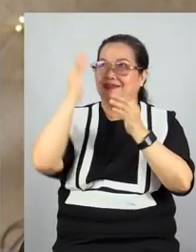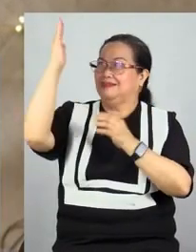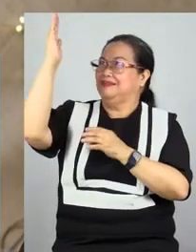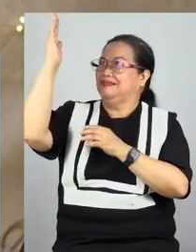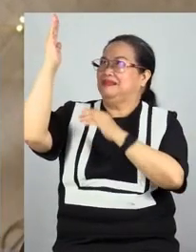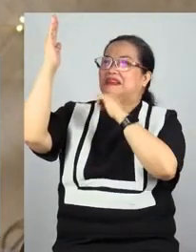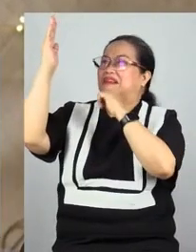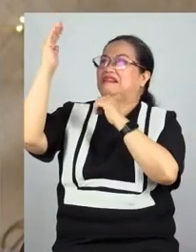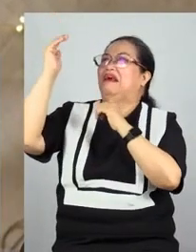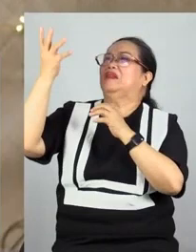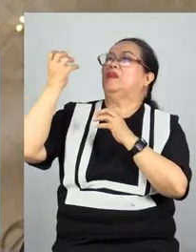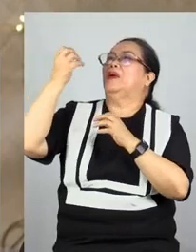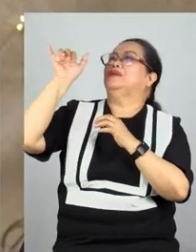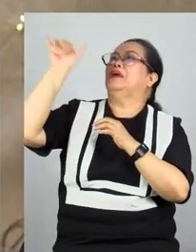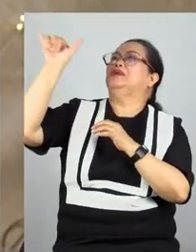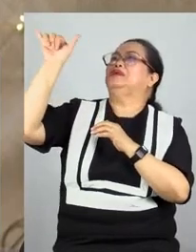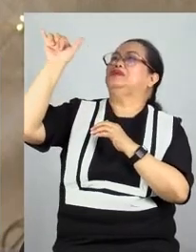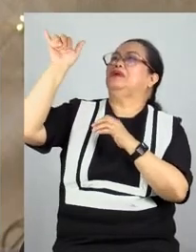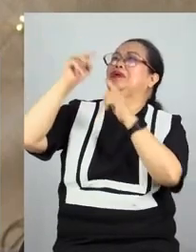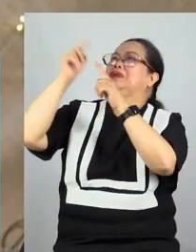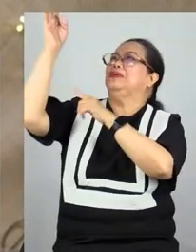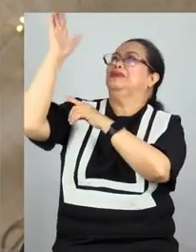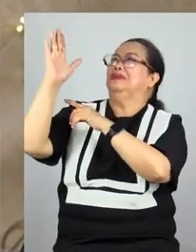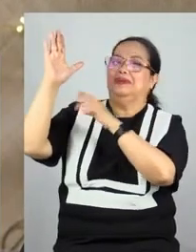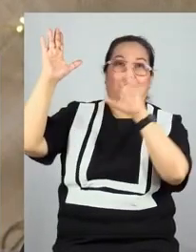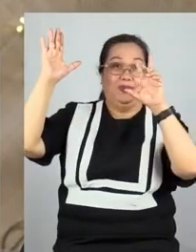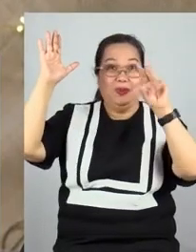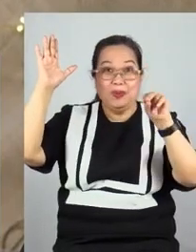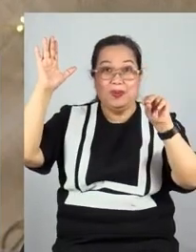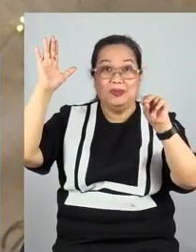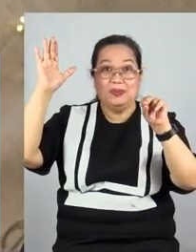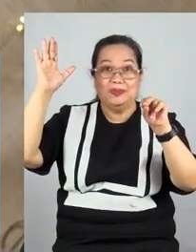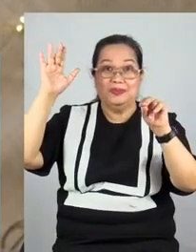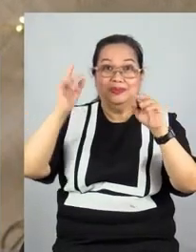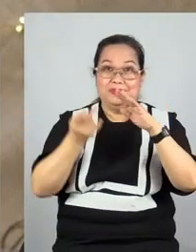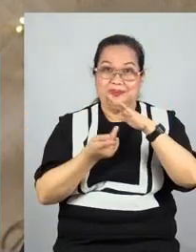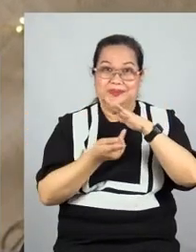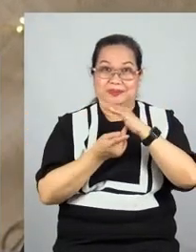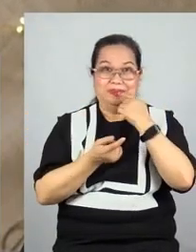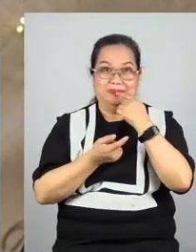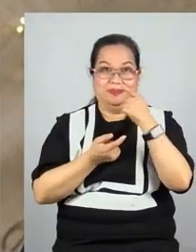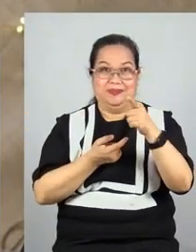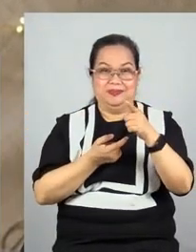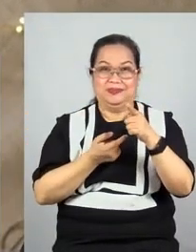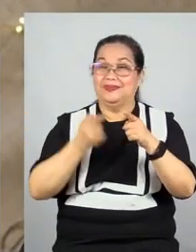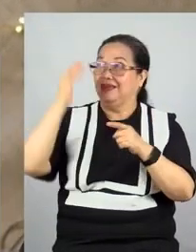count equality with God a thing to be grasped. So nung sinabi ni Pablo,